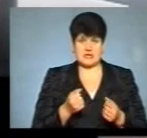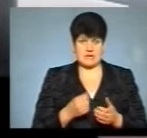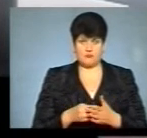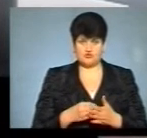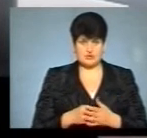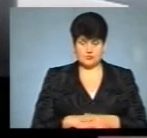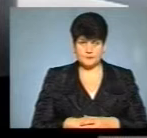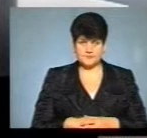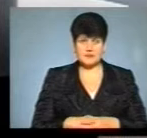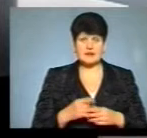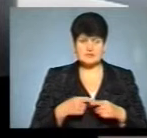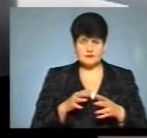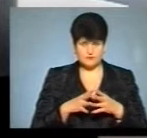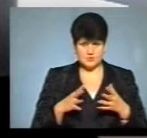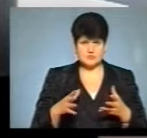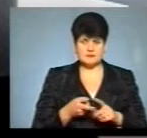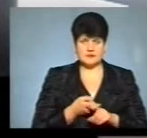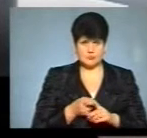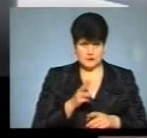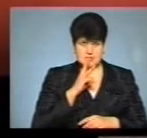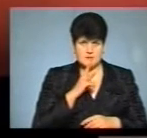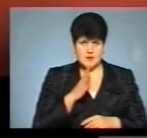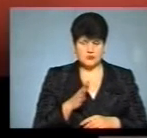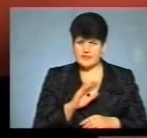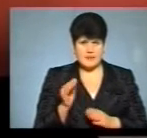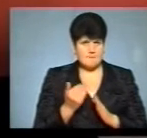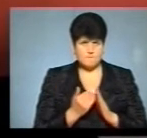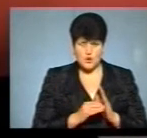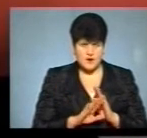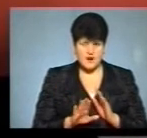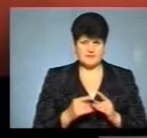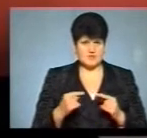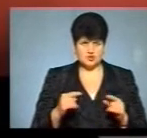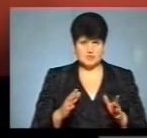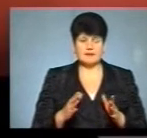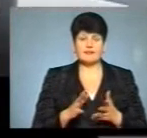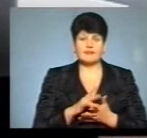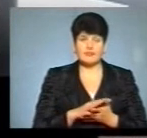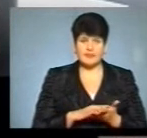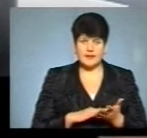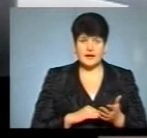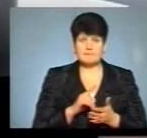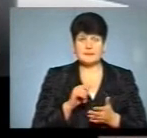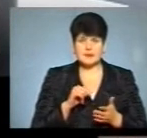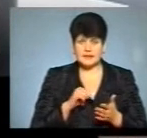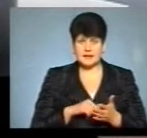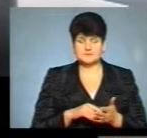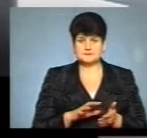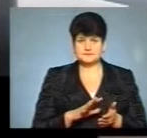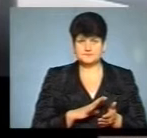І тобто також, в основному це стосувалося заробітних плат? Не програм, не інших, да, речей, далі, а заробітних? Далі питання стояло, це